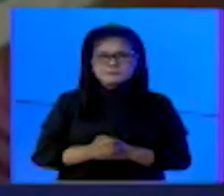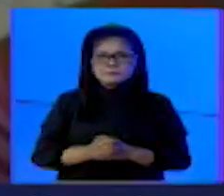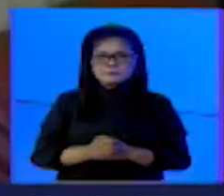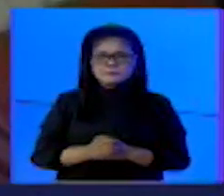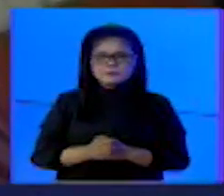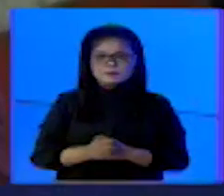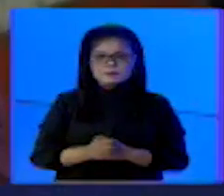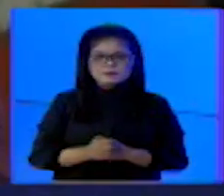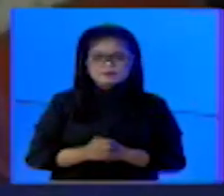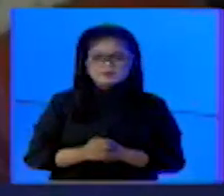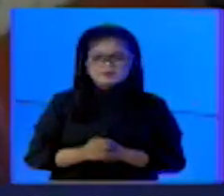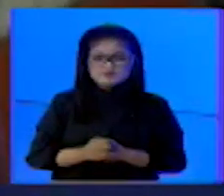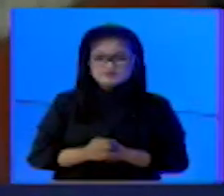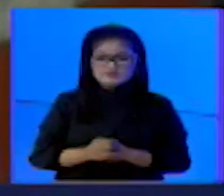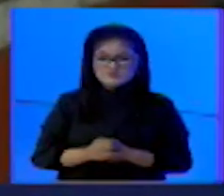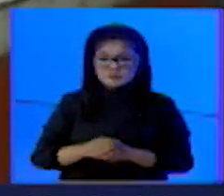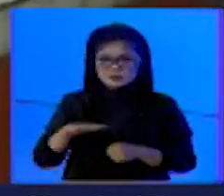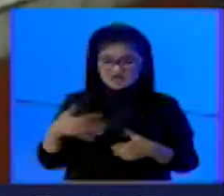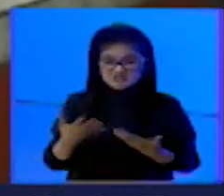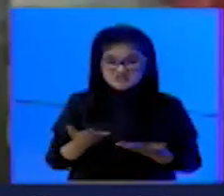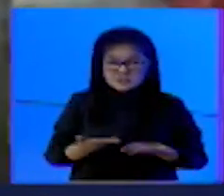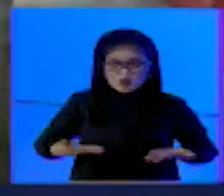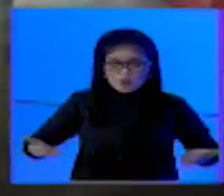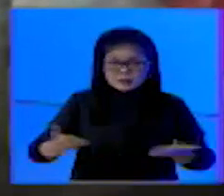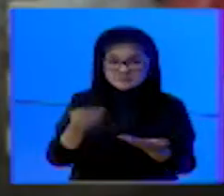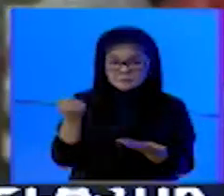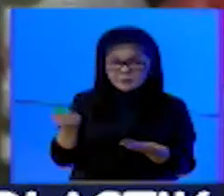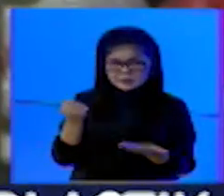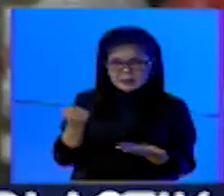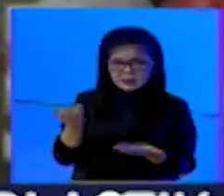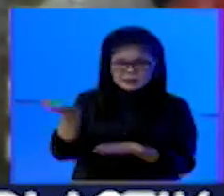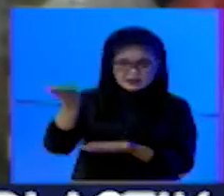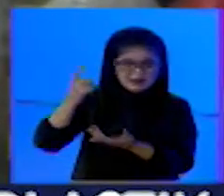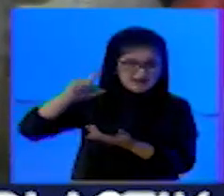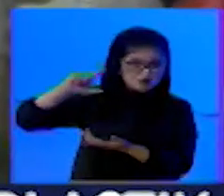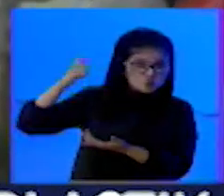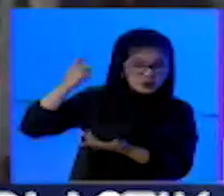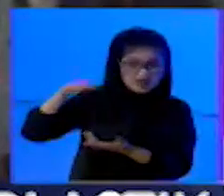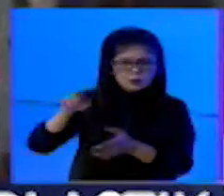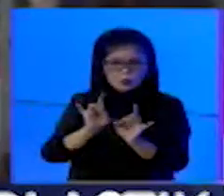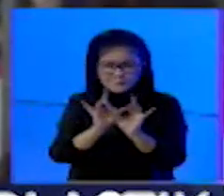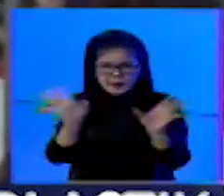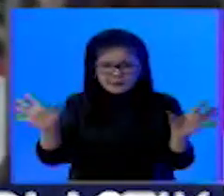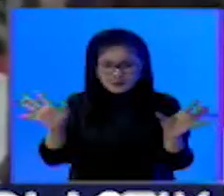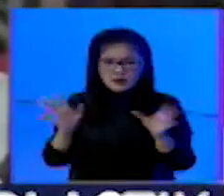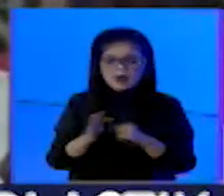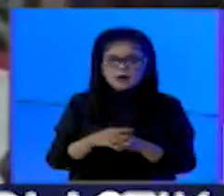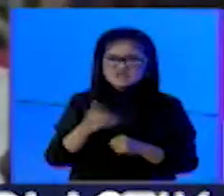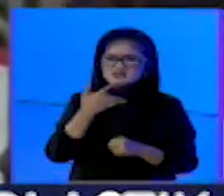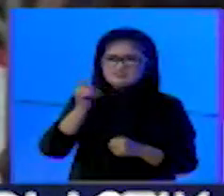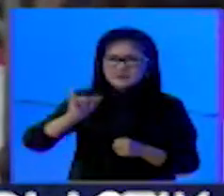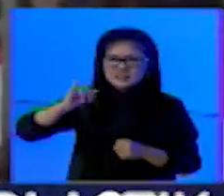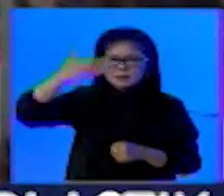Ada yang berbeda dengan suasana di pasar tradisional Wonokromo, Surabaya, Jawa Timur ini. Pembatas plastik terpasang